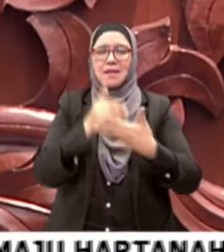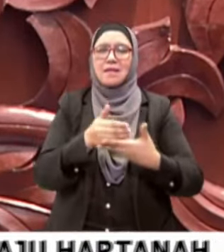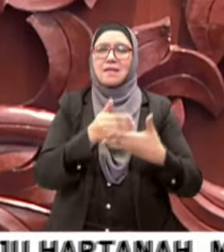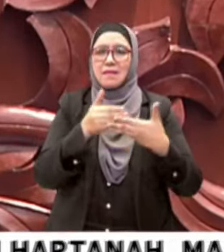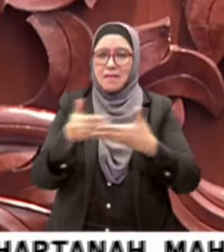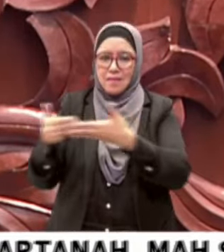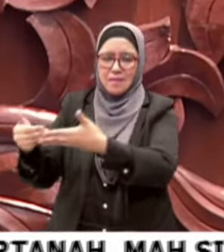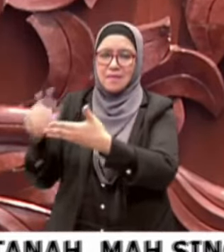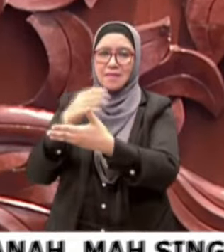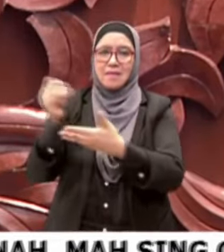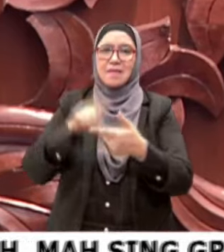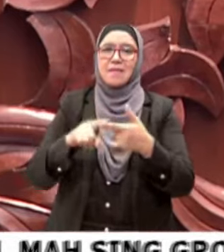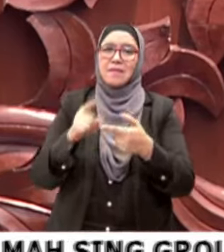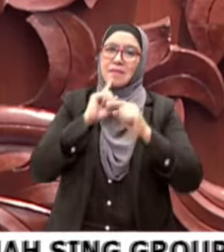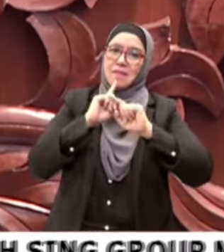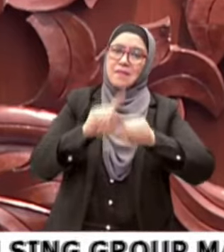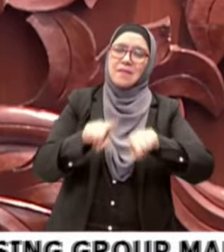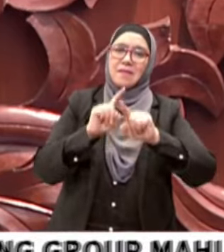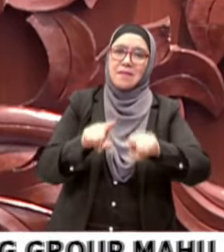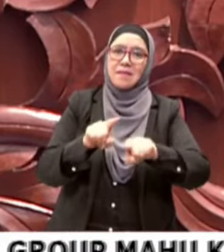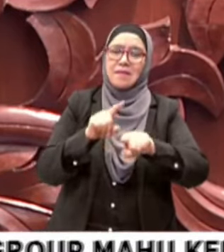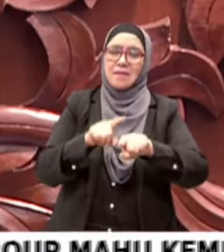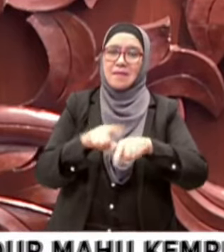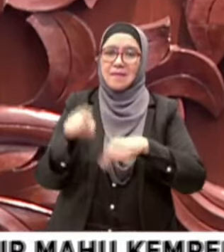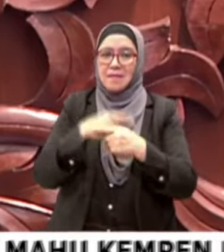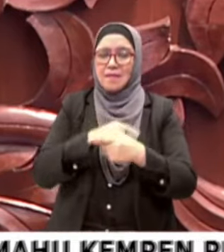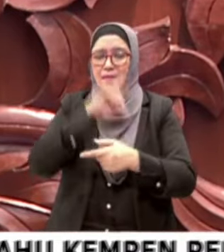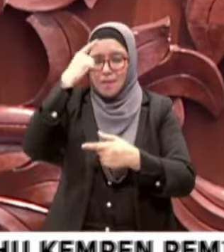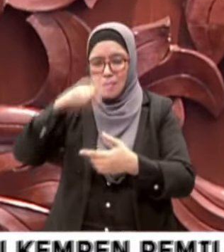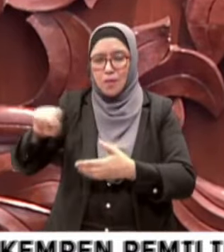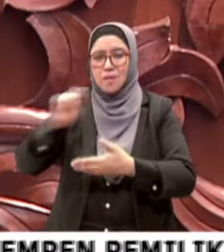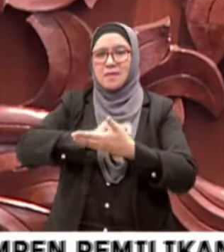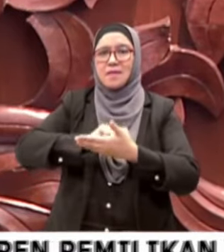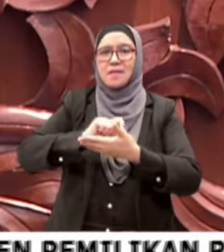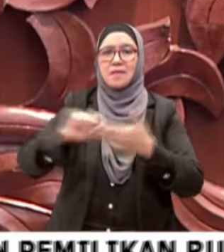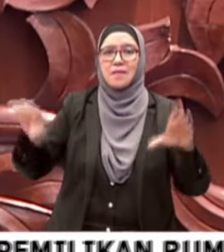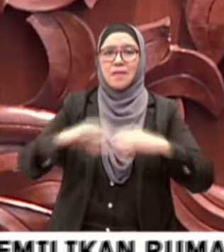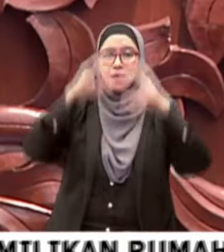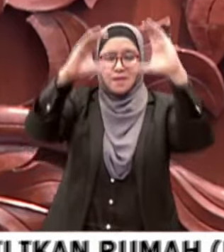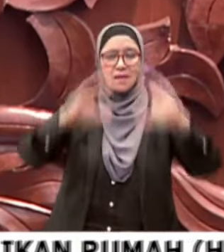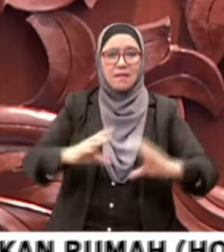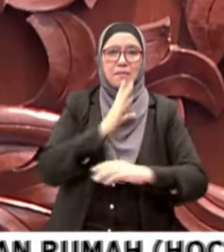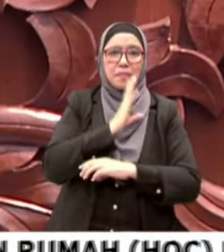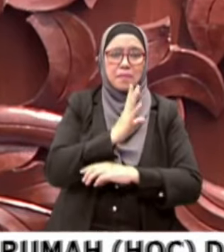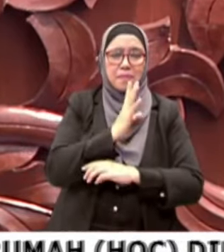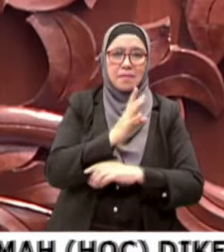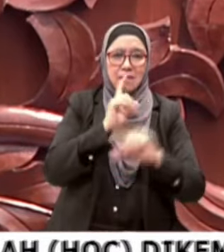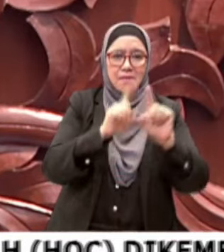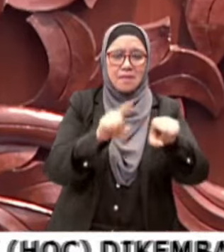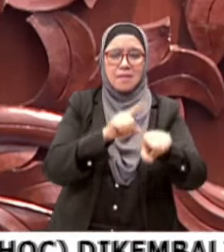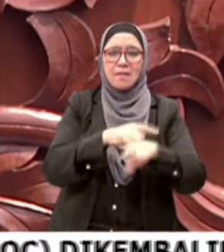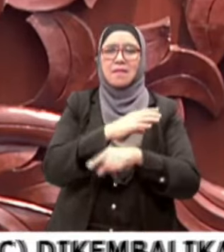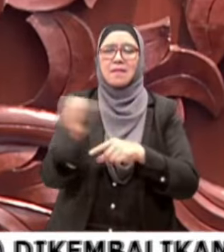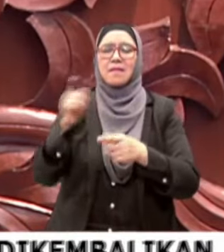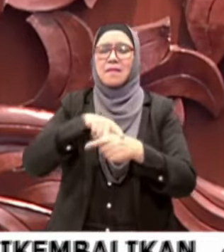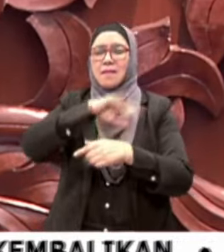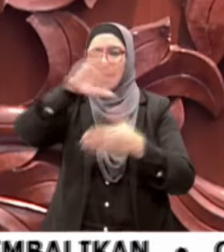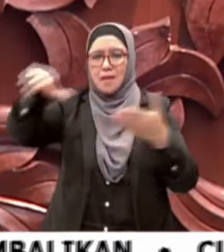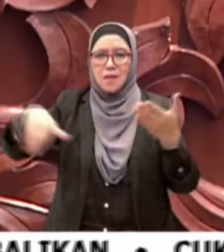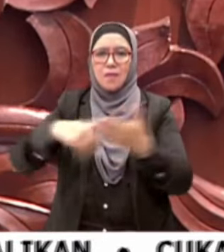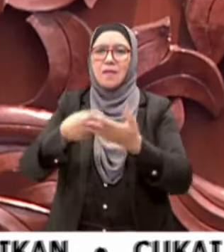jauhkan Kementerian menjawab semasa sesi pertanyaan-pertanyaan bagi jawa talisan bagi masyarakat ini telah diletakkan di atas